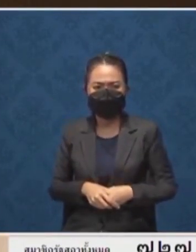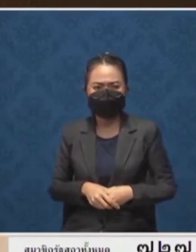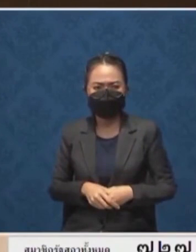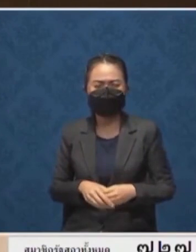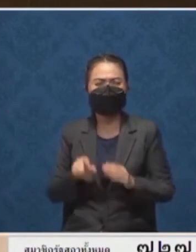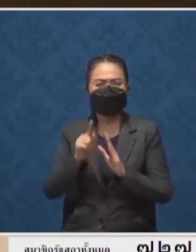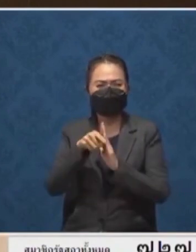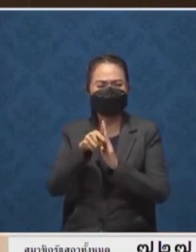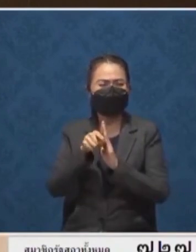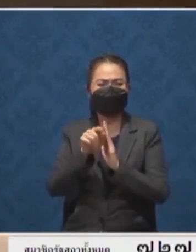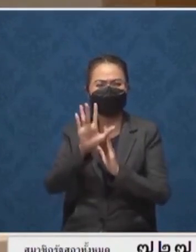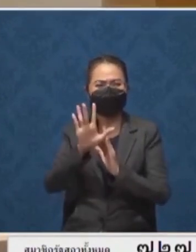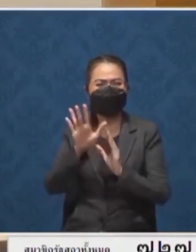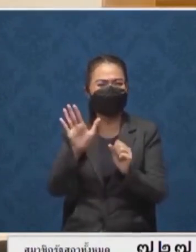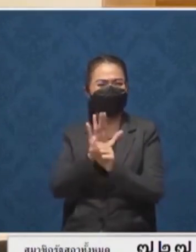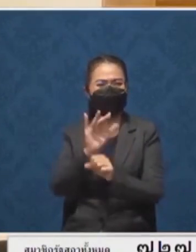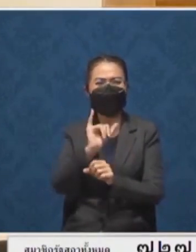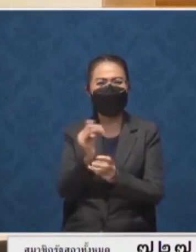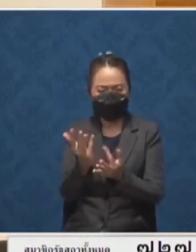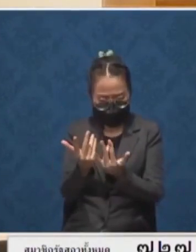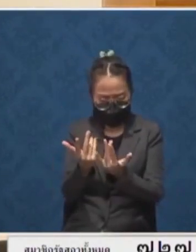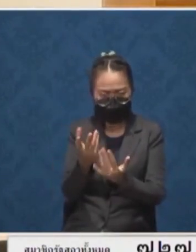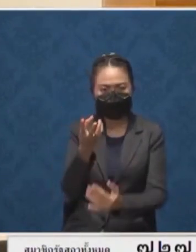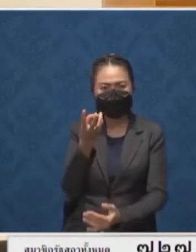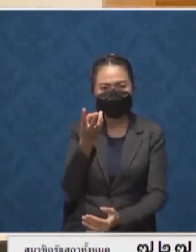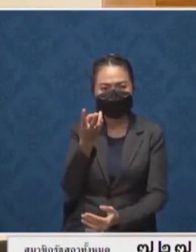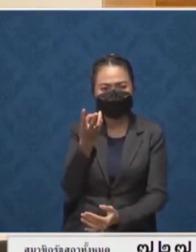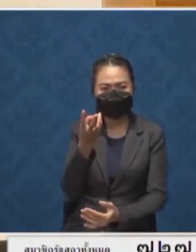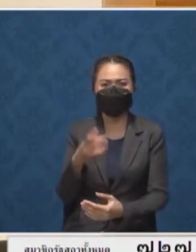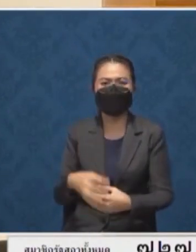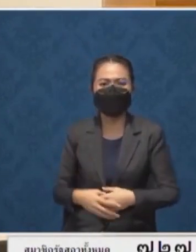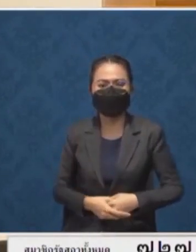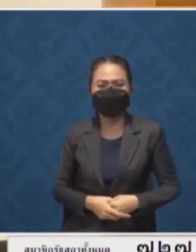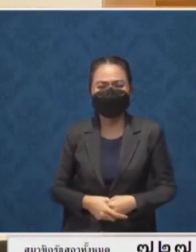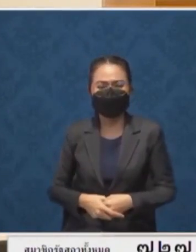นะครับเดี๋ยวสักนิดหนึ่ง